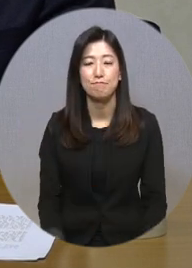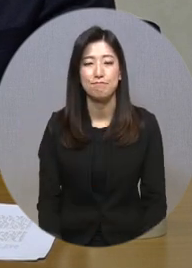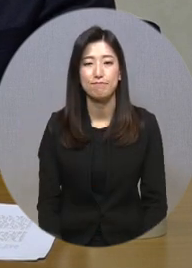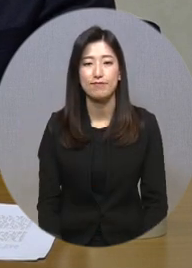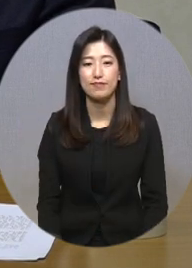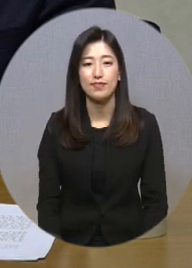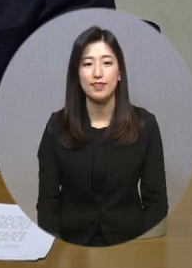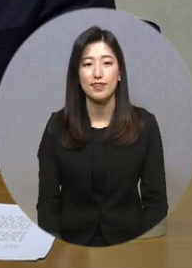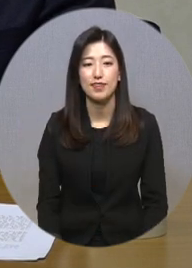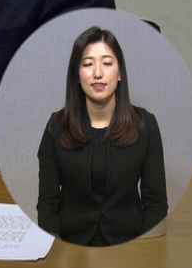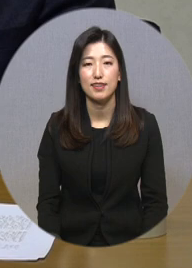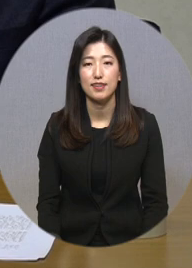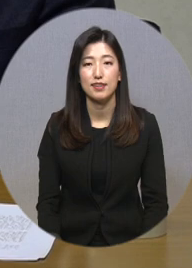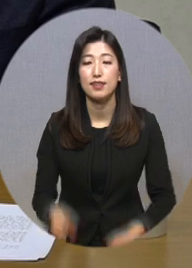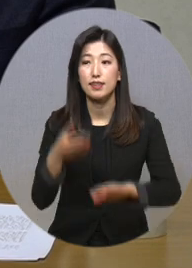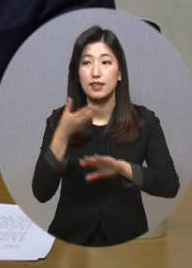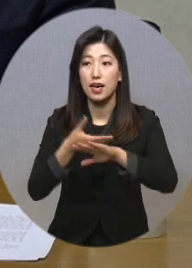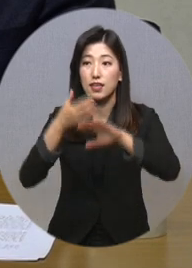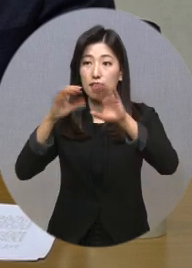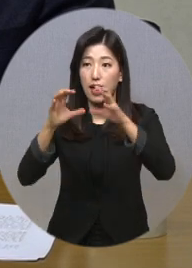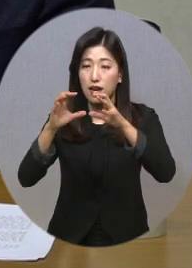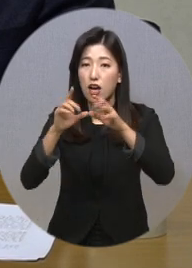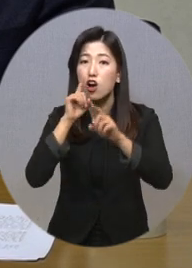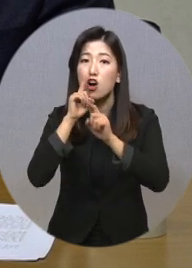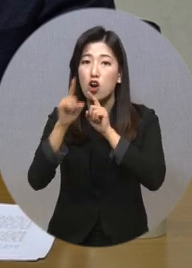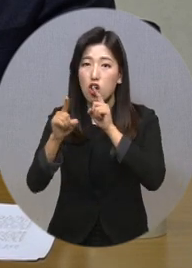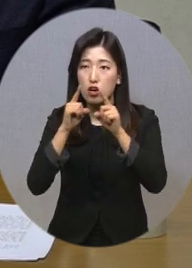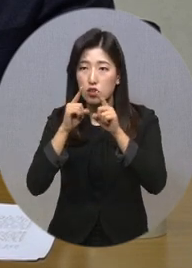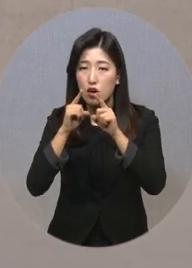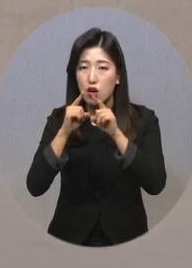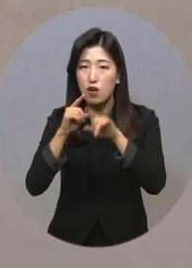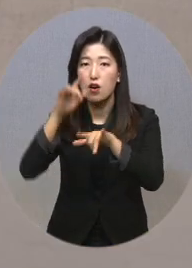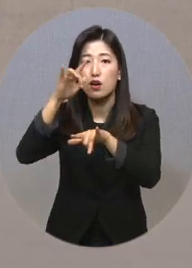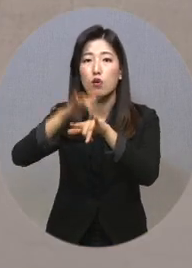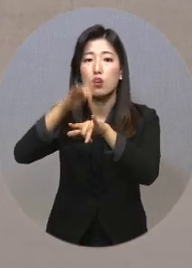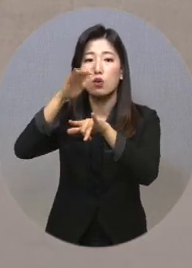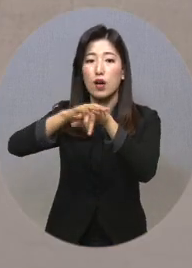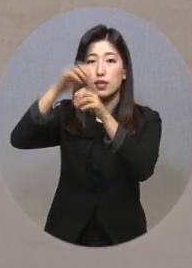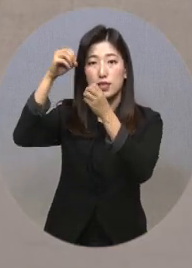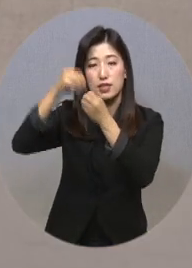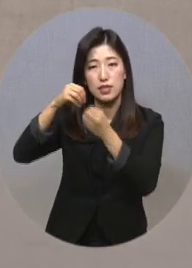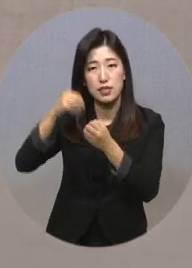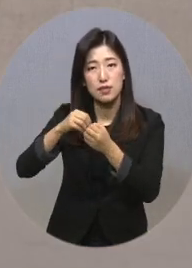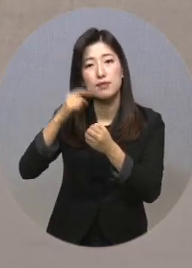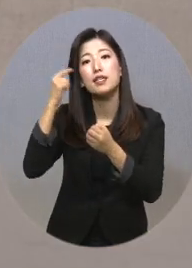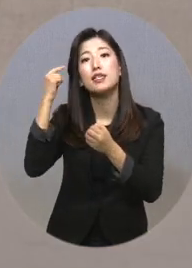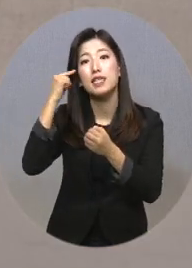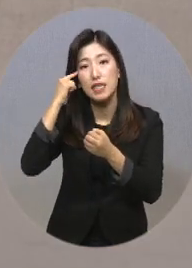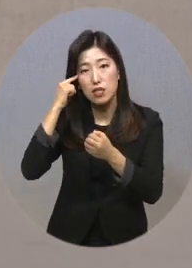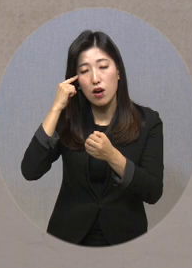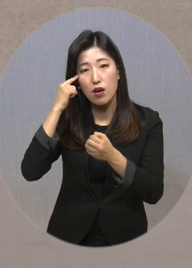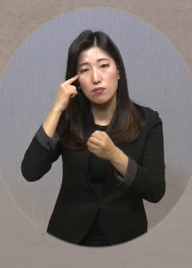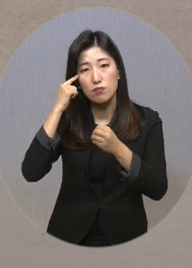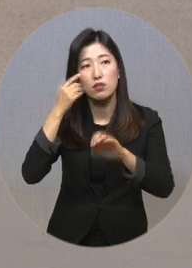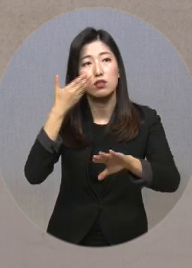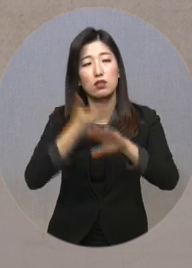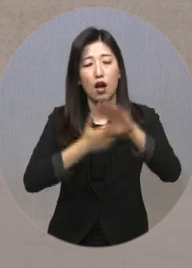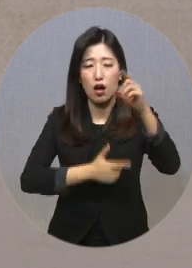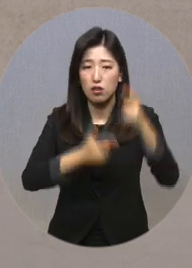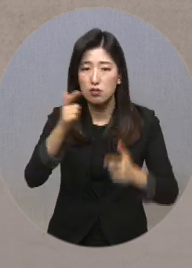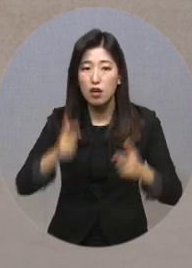그것은 각 나라의 언어, 관습, 이념 이런 것들이 각기 다른 나라의